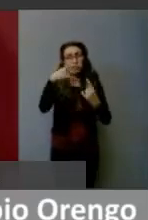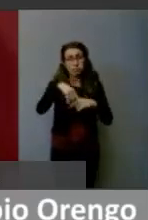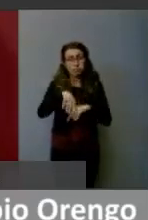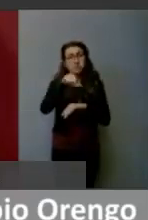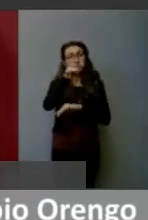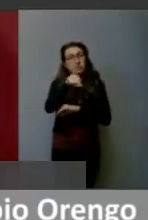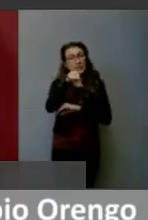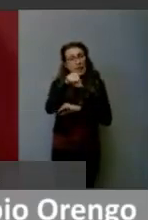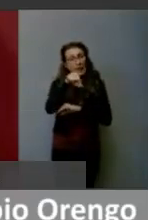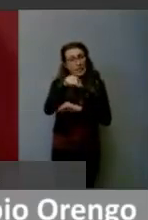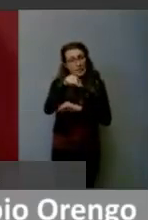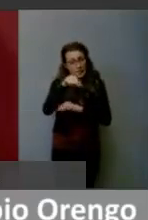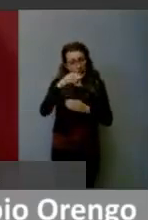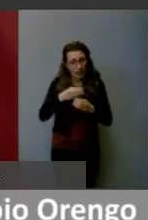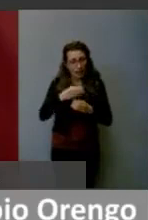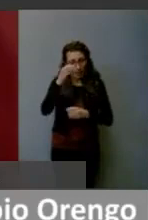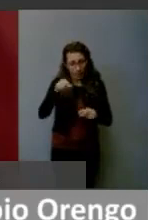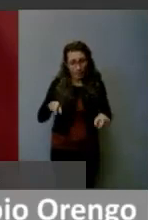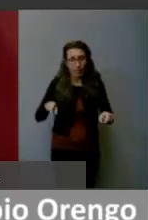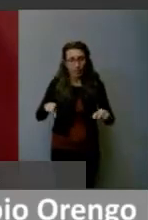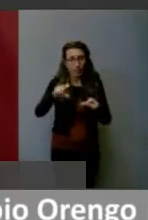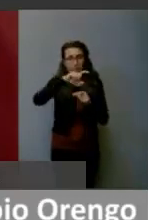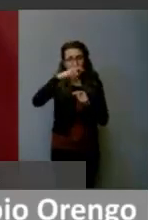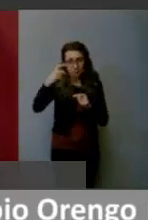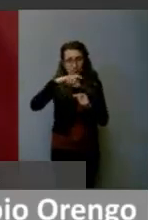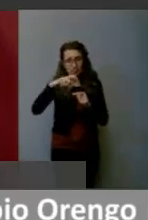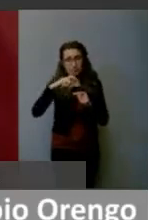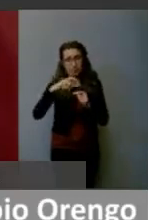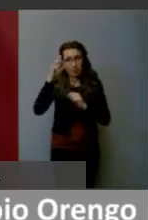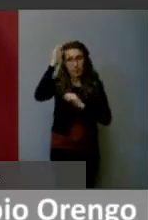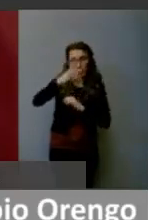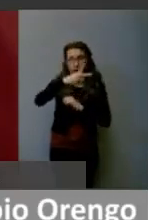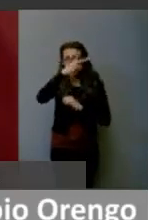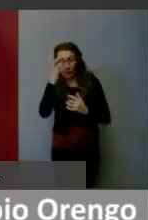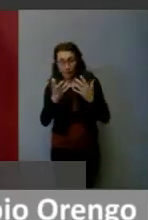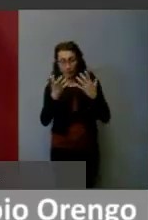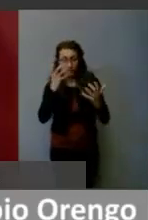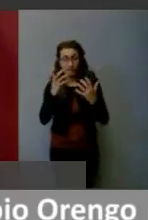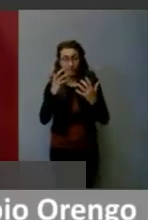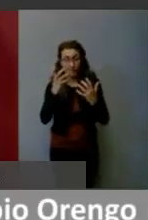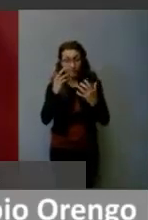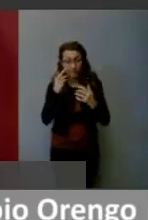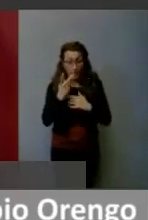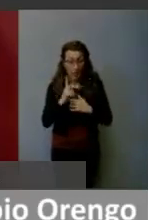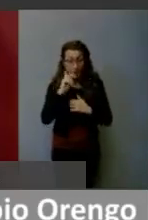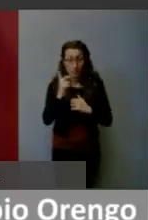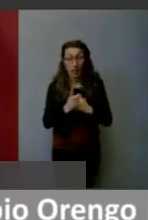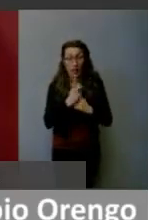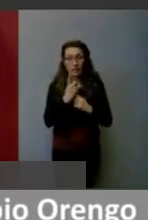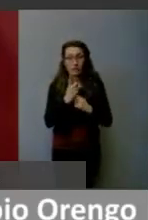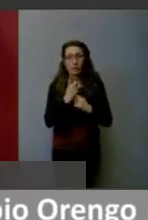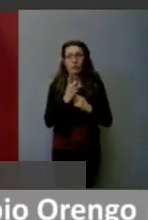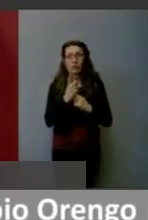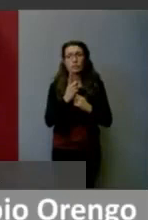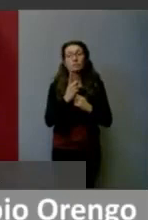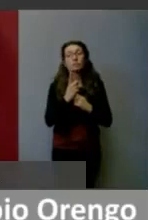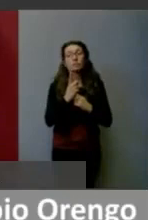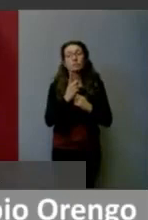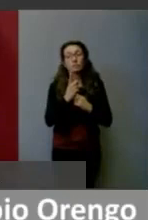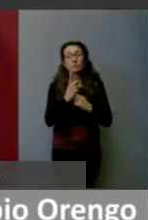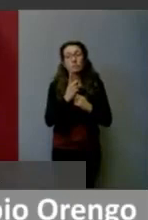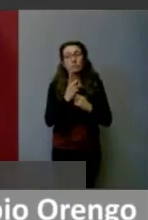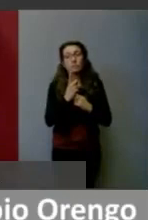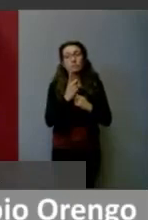dipingere a strisce bianche e nere i tognolini e i pali in modo che per effetto contrasto sia migliore la loro visibilità, previe